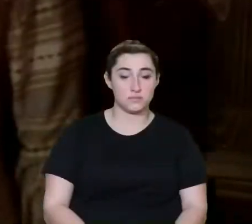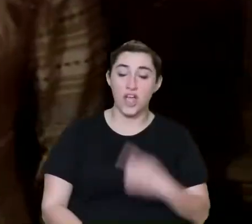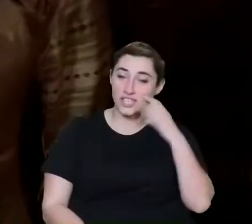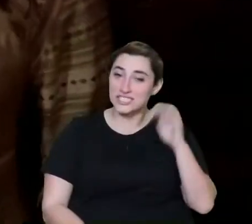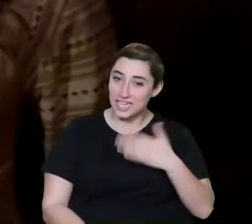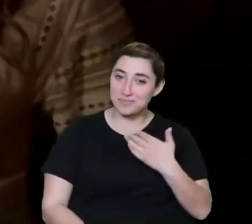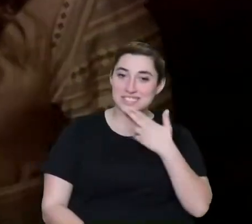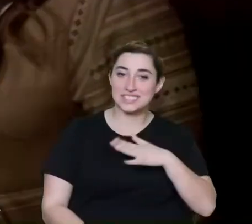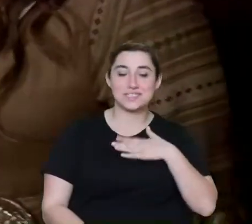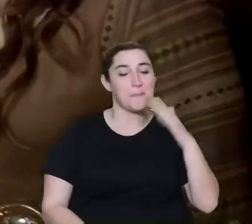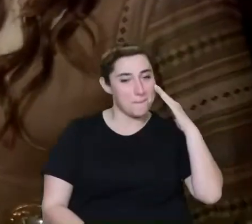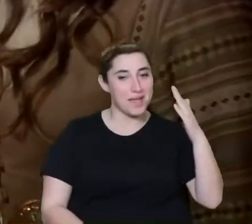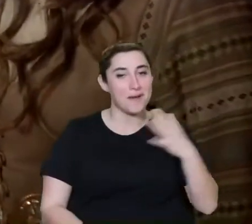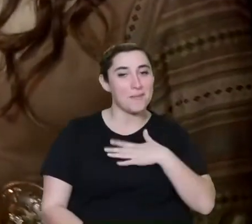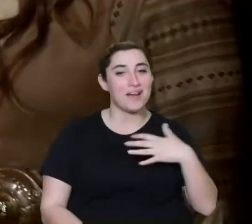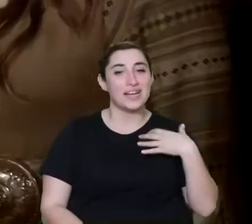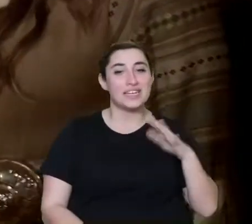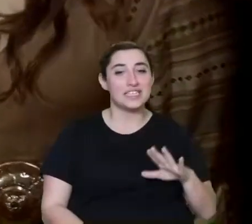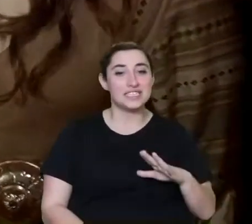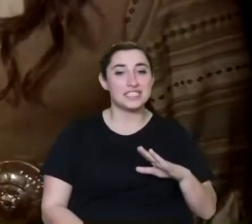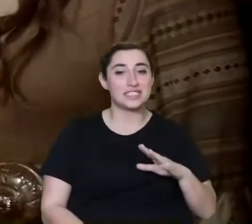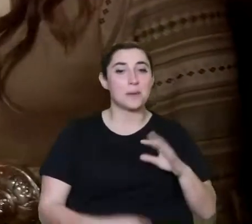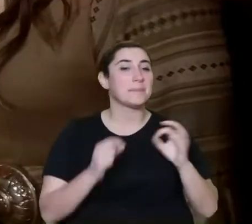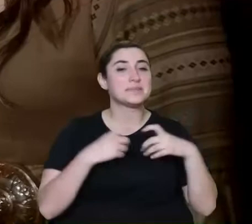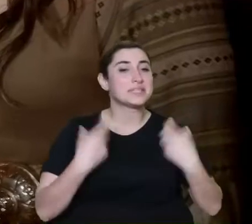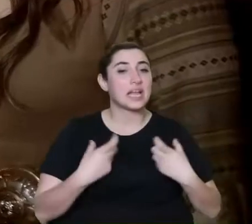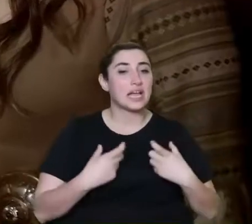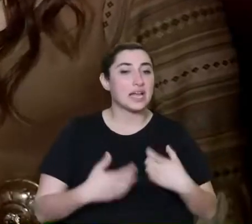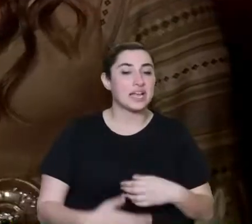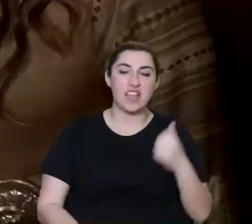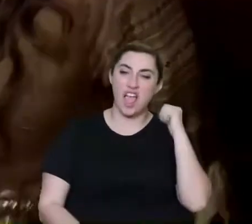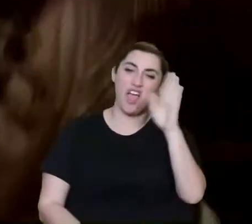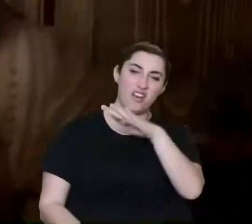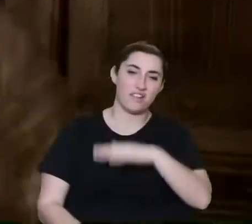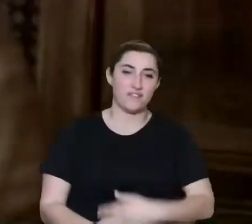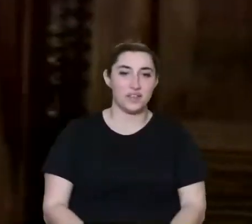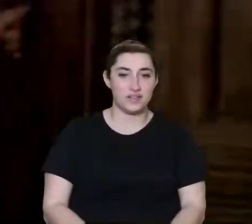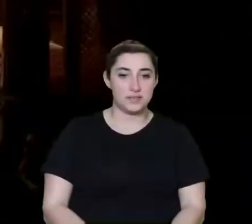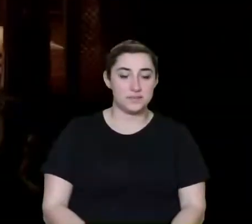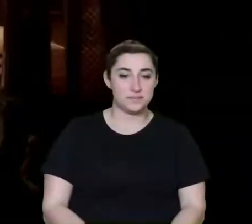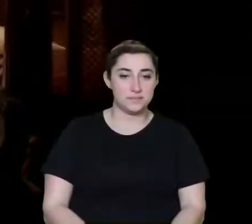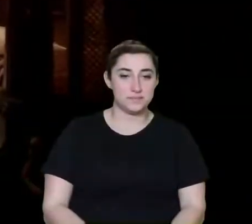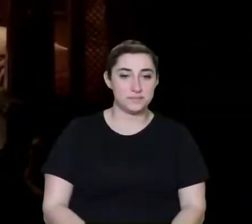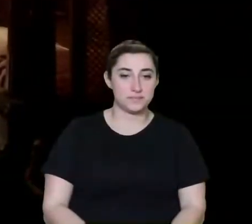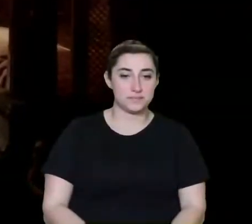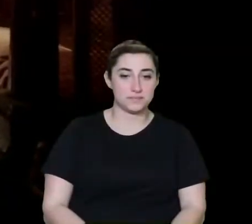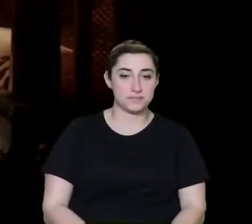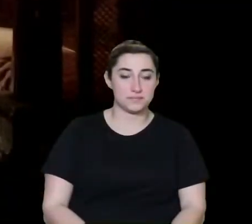Hoş gelmişsin kızım. Hoş görmüşüz hanım anam. Bacım nerededir? Arkada. Heyecanla içeri